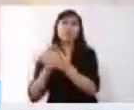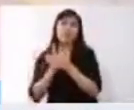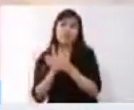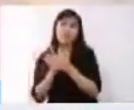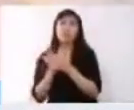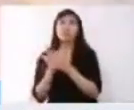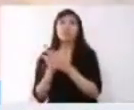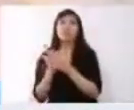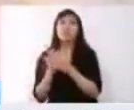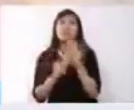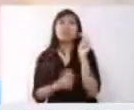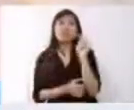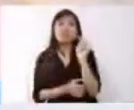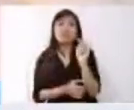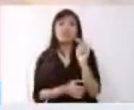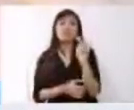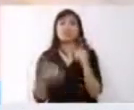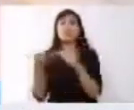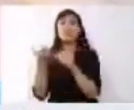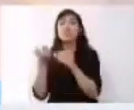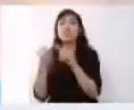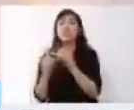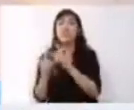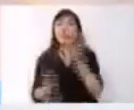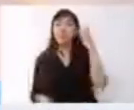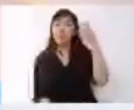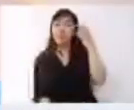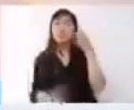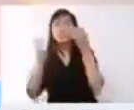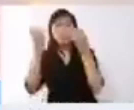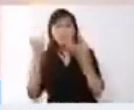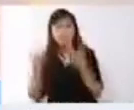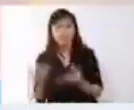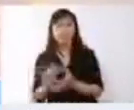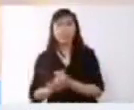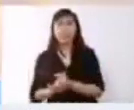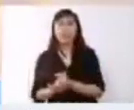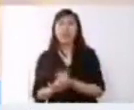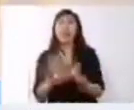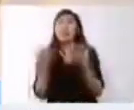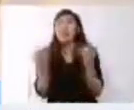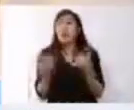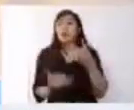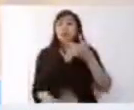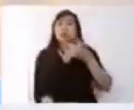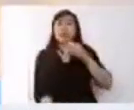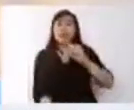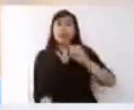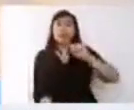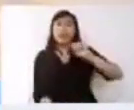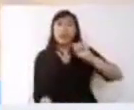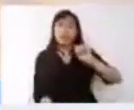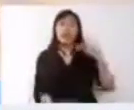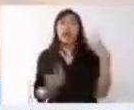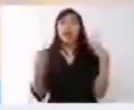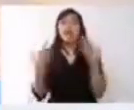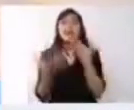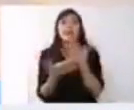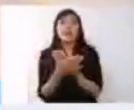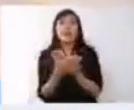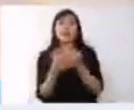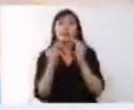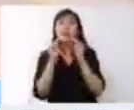sa media para po sa inyo. Mula po kay Evelyn Quiroz ng Filipino Mirror. Ito po yung tanong niya, sir. The